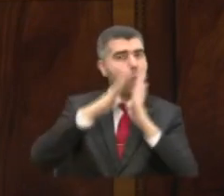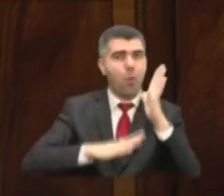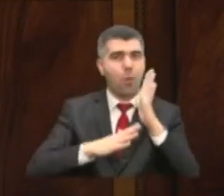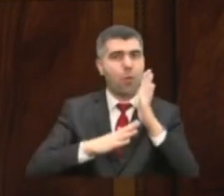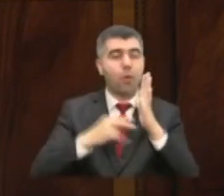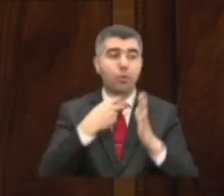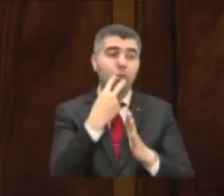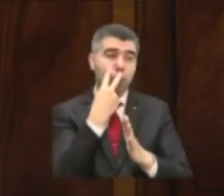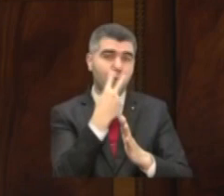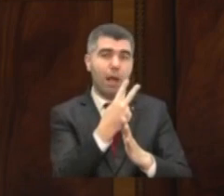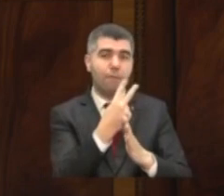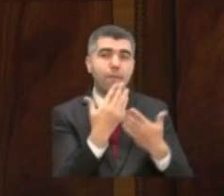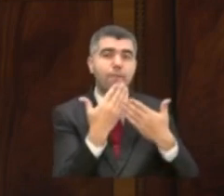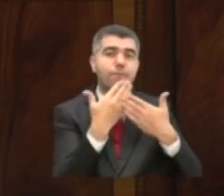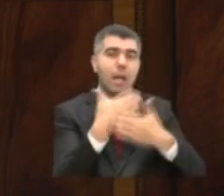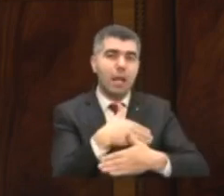بالليل وتشوفوا ديك الصورة،